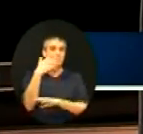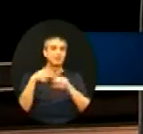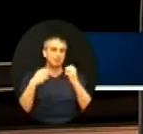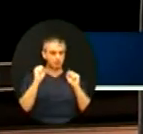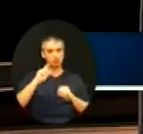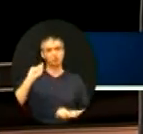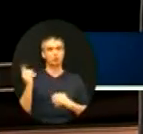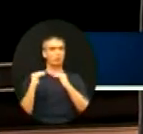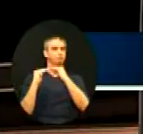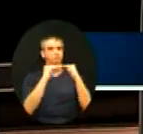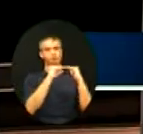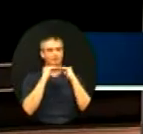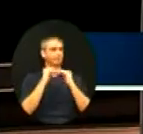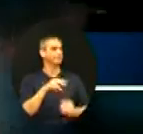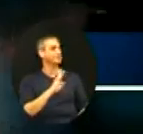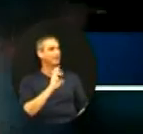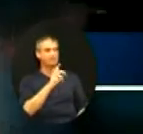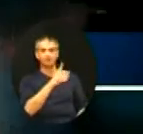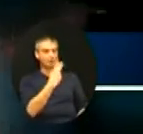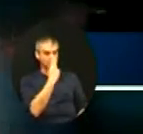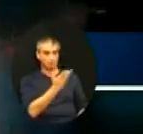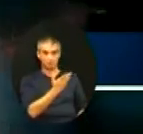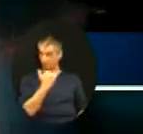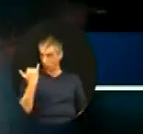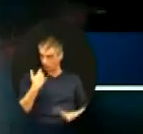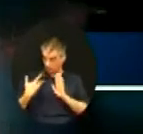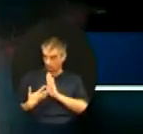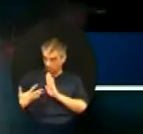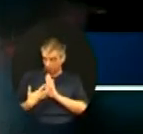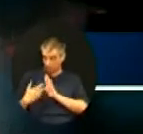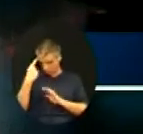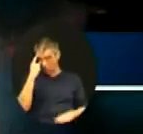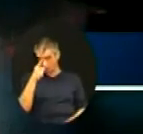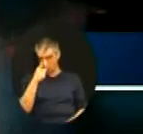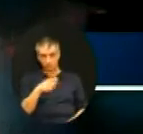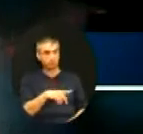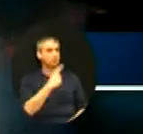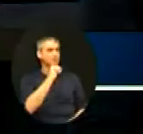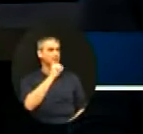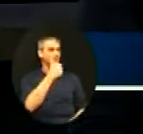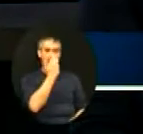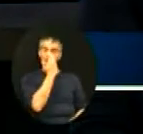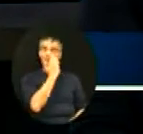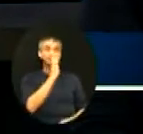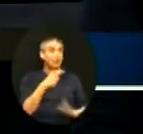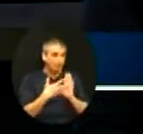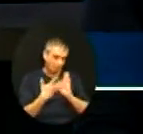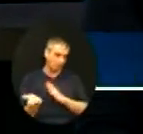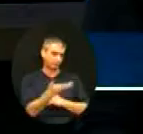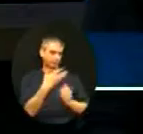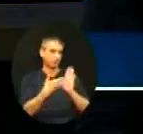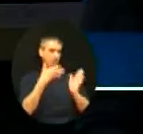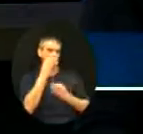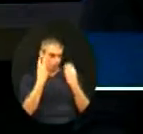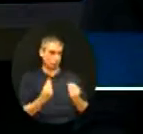דמוקרטית, כולם שווים בפני החוק. שרה עצני כהן, איך את מסתכלת? כל היום בודקים וחוקרים, את יודעת את זה. קודם כל, אם צריך לחקור, שיחקרו. טוב